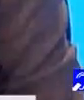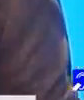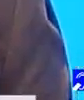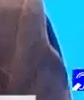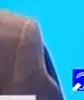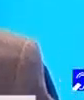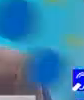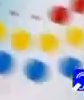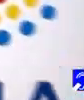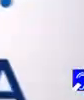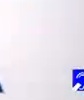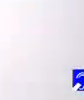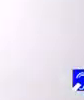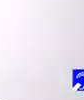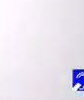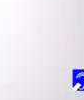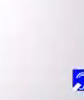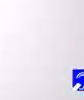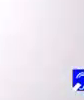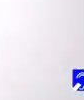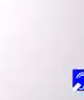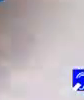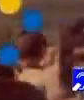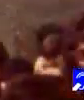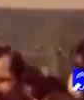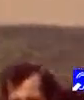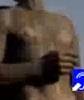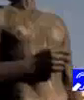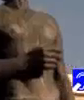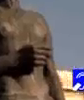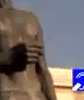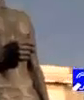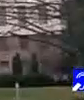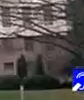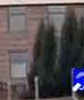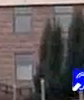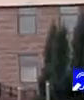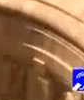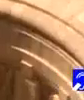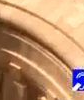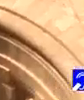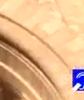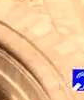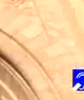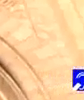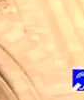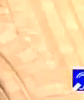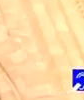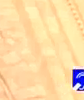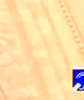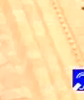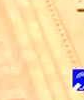este gazda telejurnalului TVR1. Un demers editorial unic, un duplex România-Republica Moldova